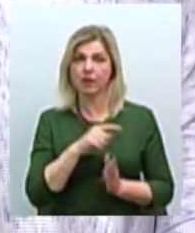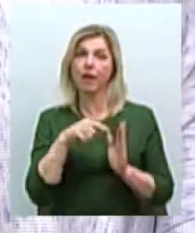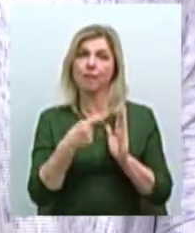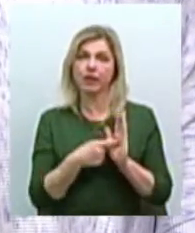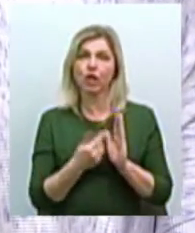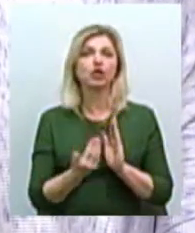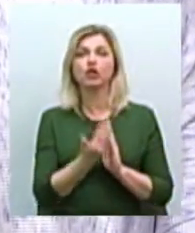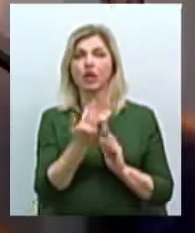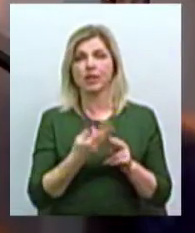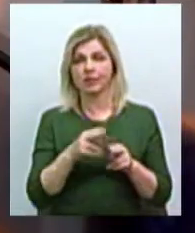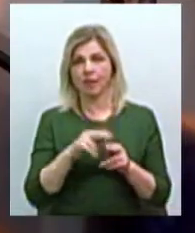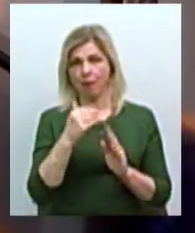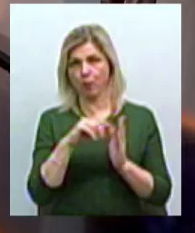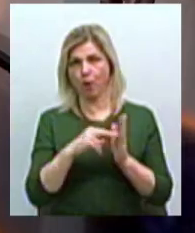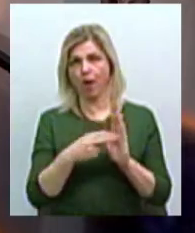це проєкт?